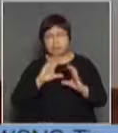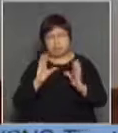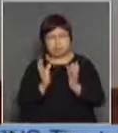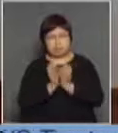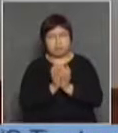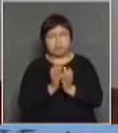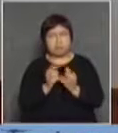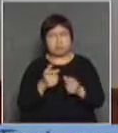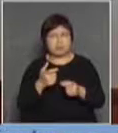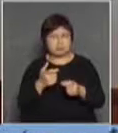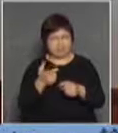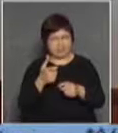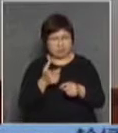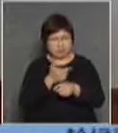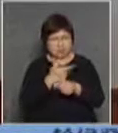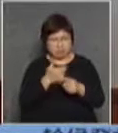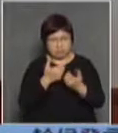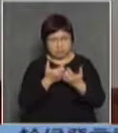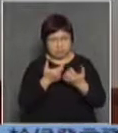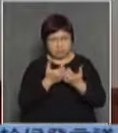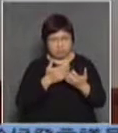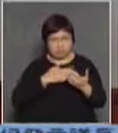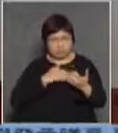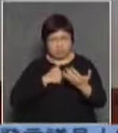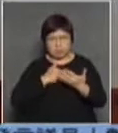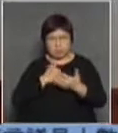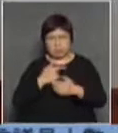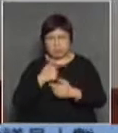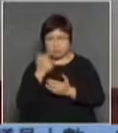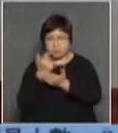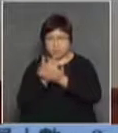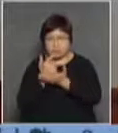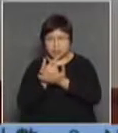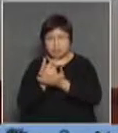預算，關鍵在於如何執行。